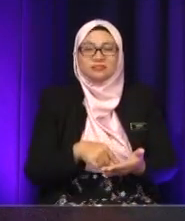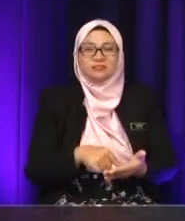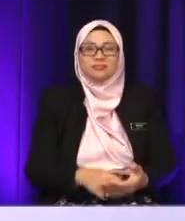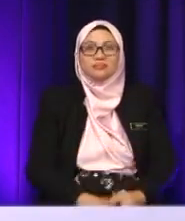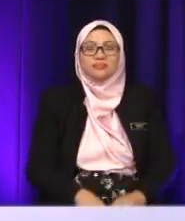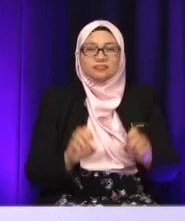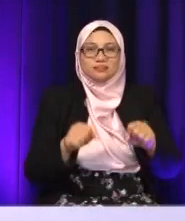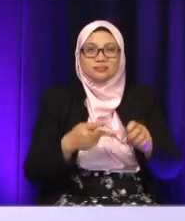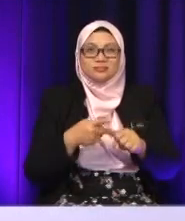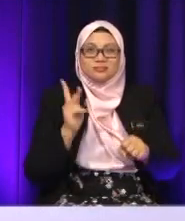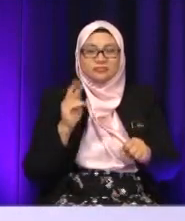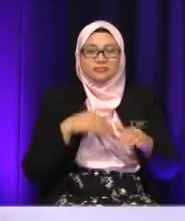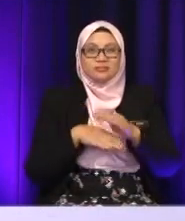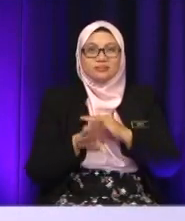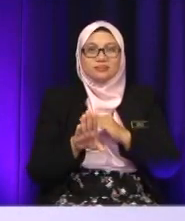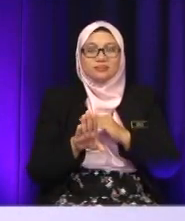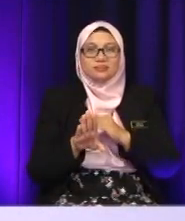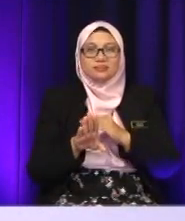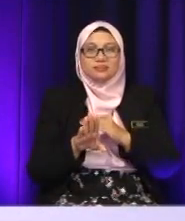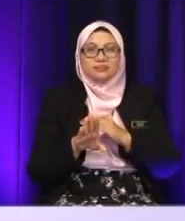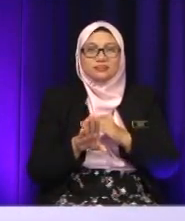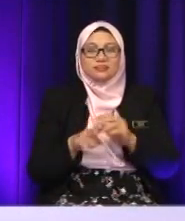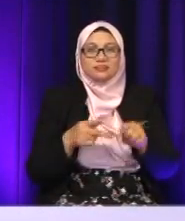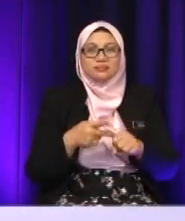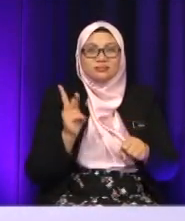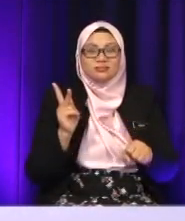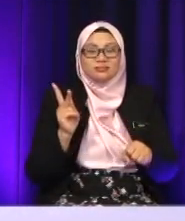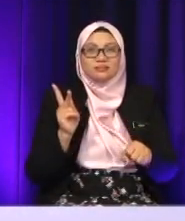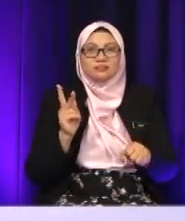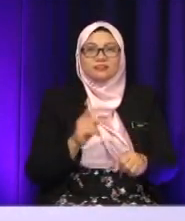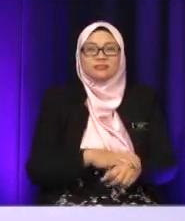masuk Oke tadi dia keluar